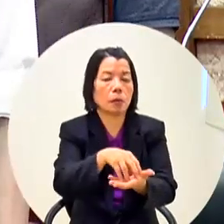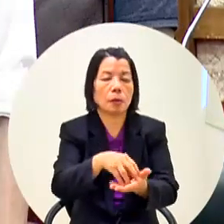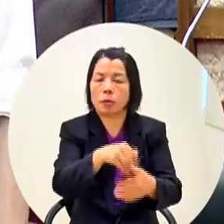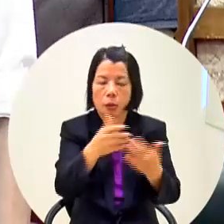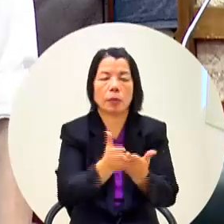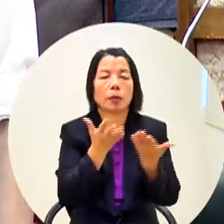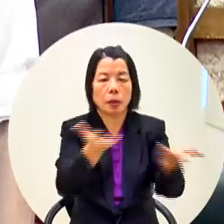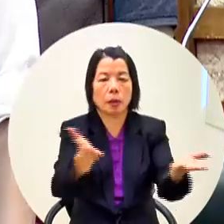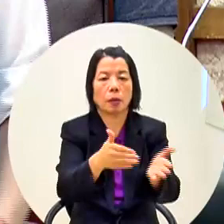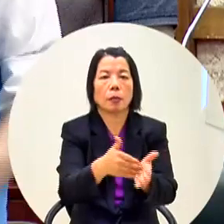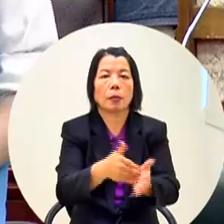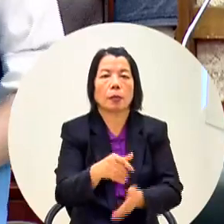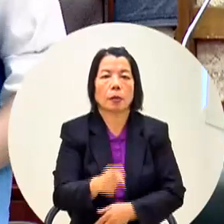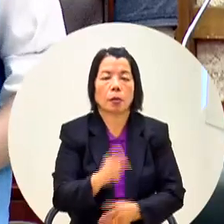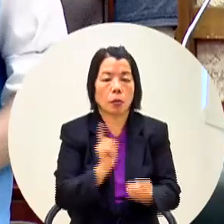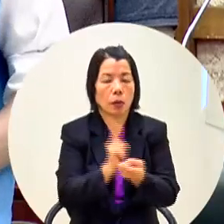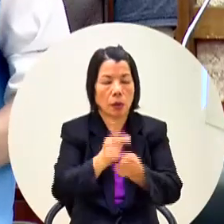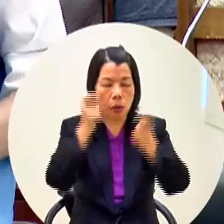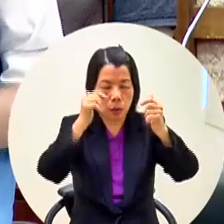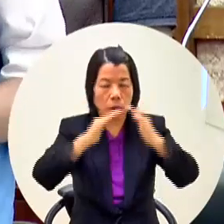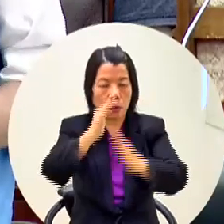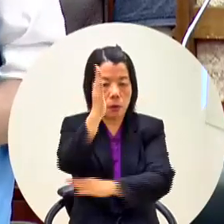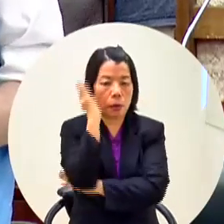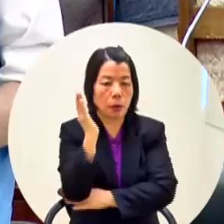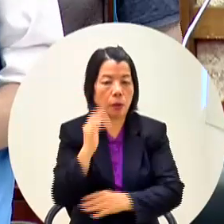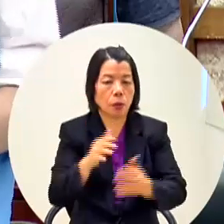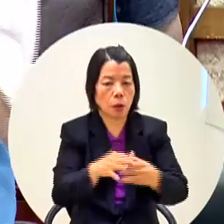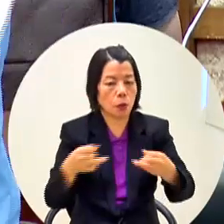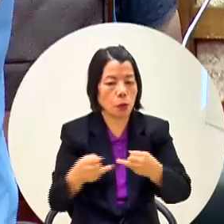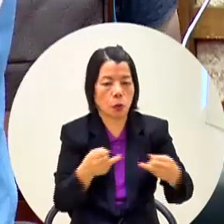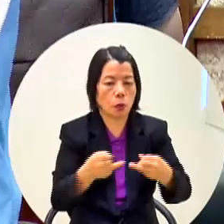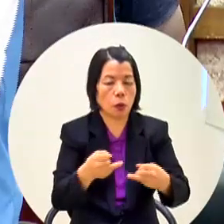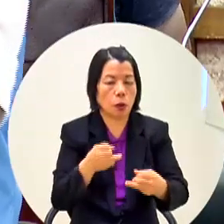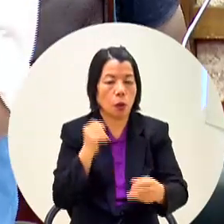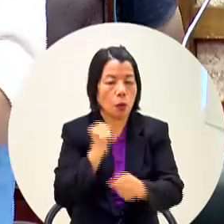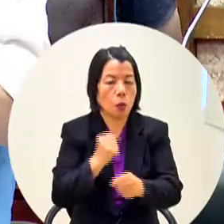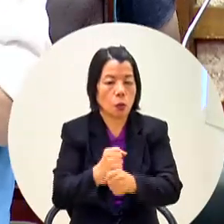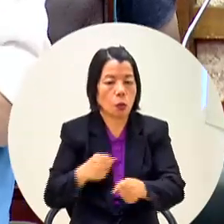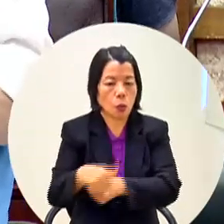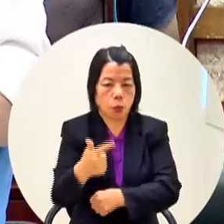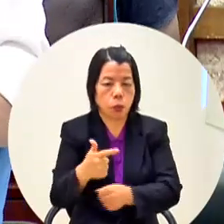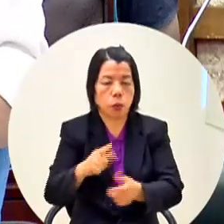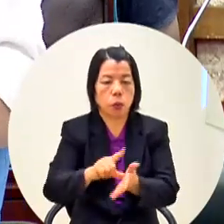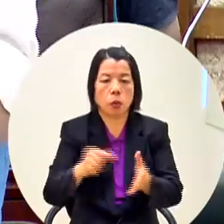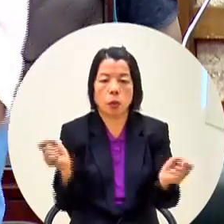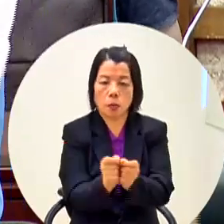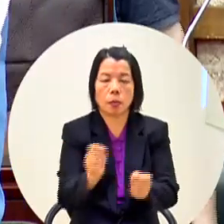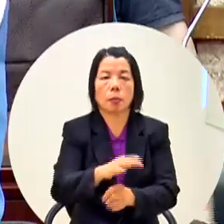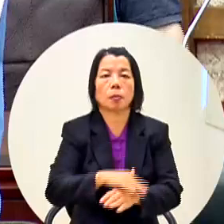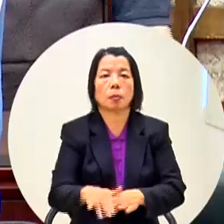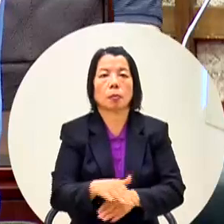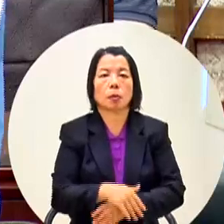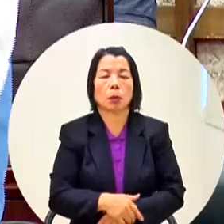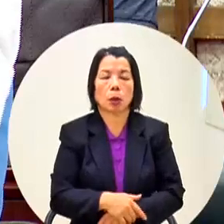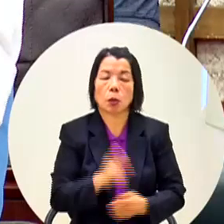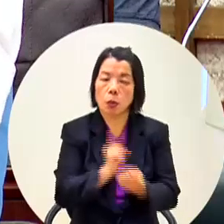觉得高雄市政府的效率非常的快，非常的有效率。我们现在把这些条件做好，那针对整个将来的招商引